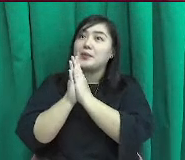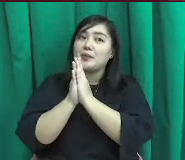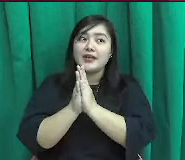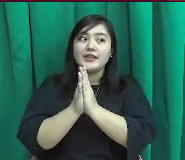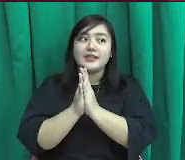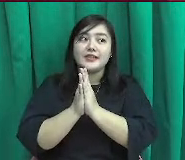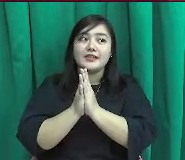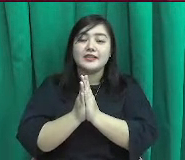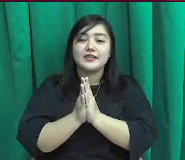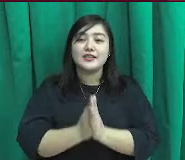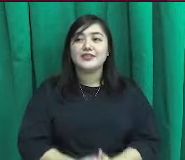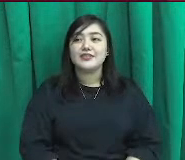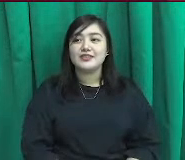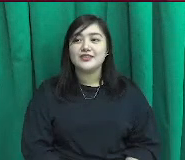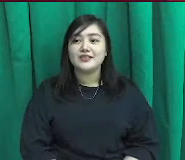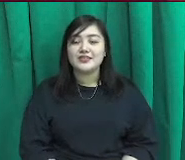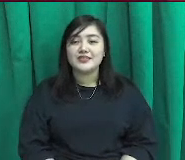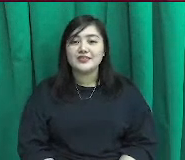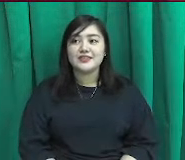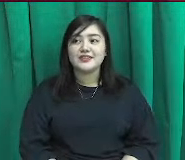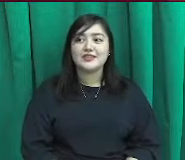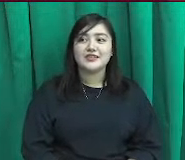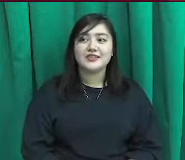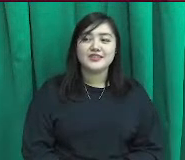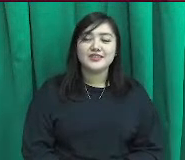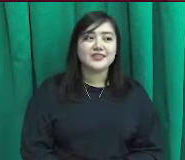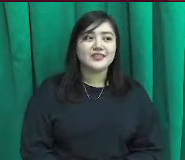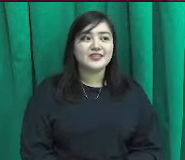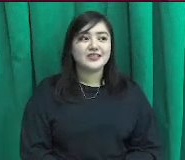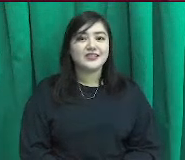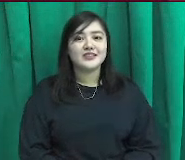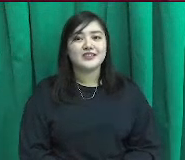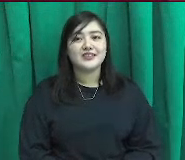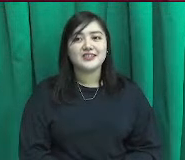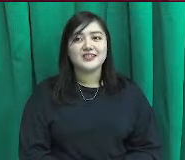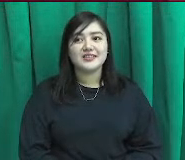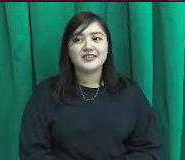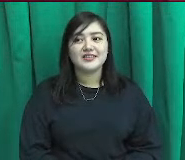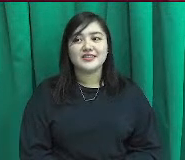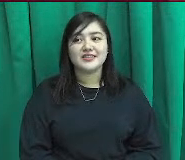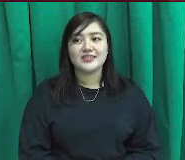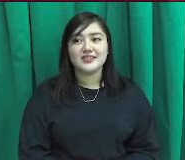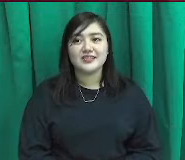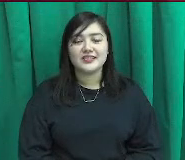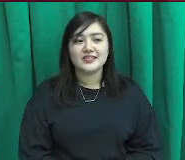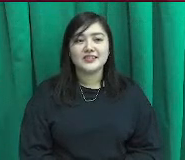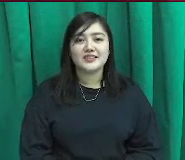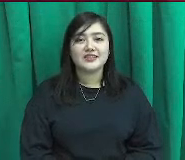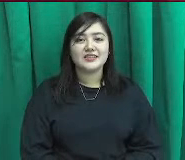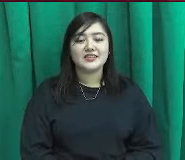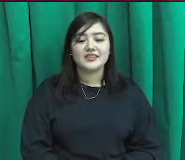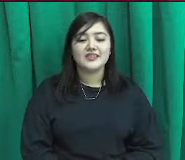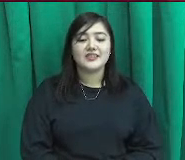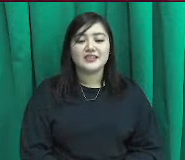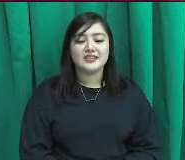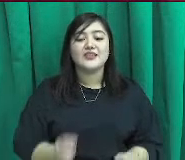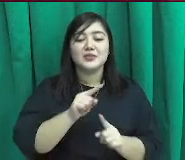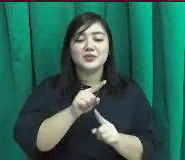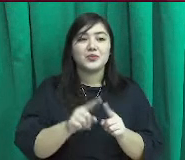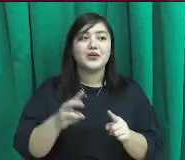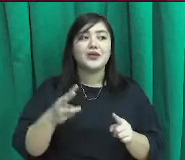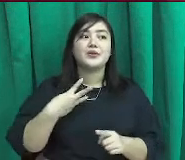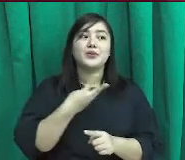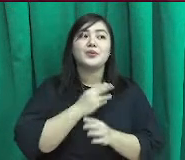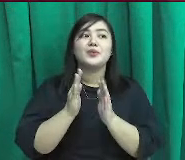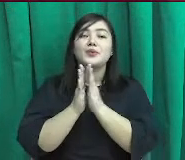na? Timetable. Huwag natin bigyan ng timetable. Madali magsawa. May isa pang terminology. Ultimatum. Ultimatum. Huwag natin bigyan ng, Panginoon,